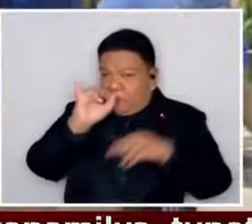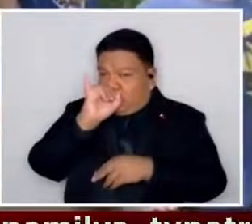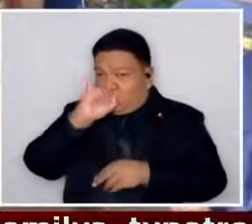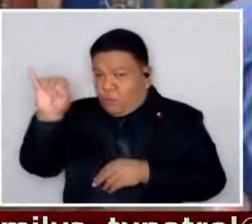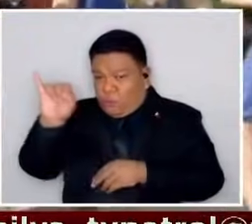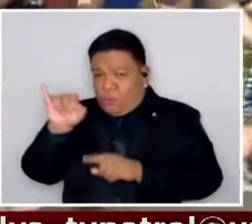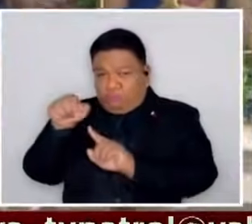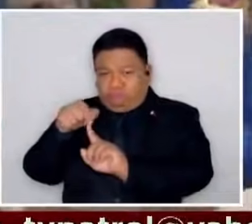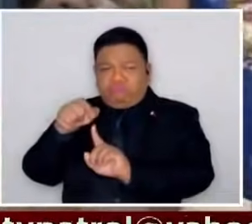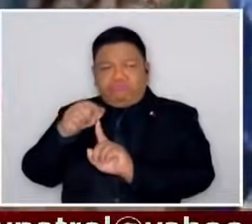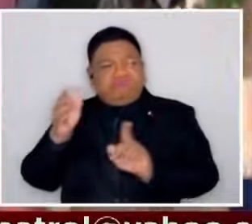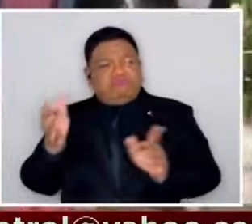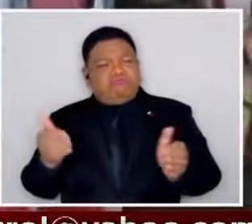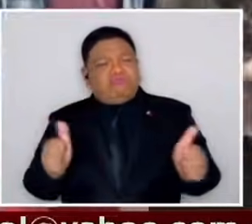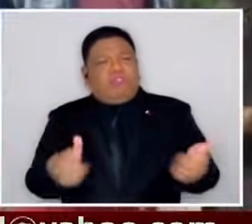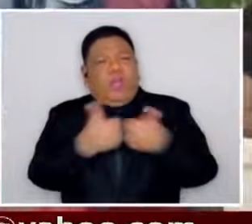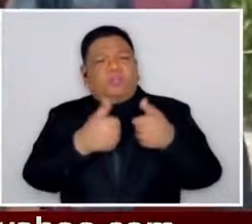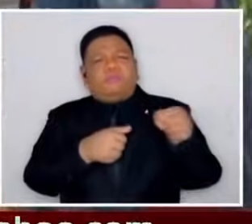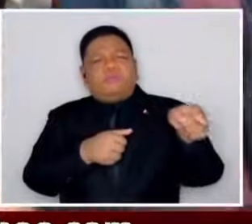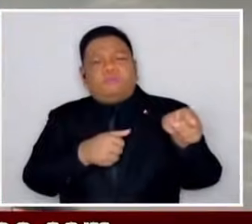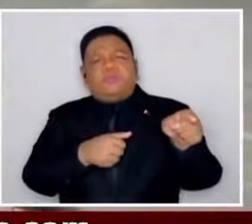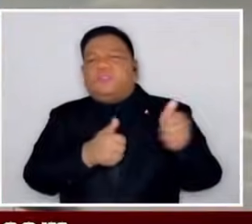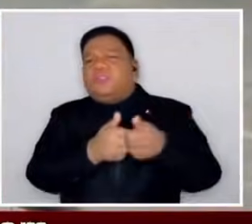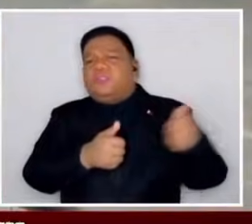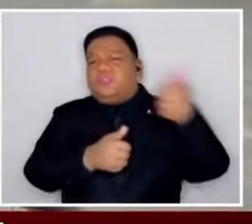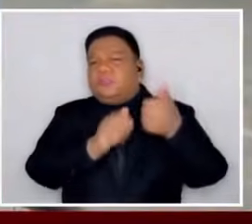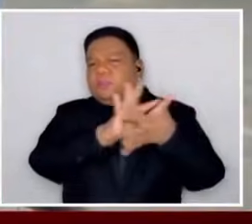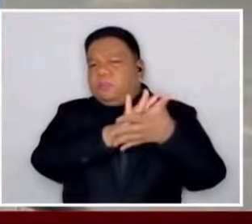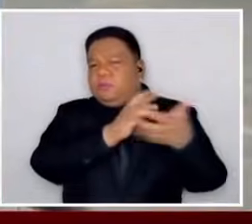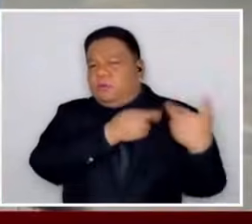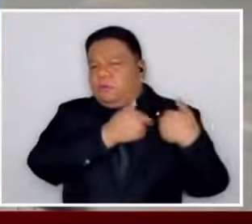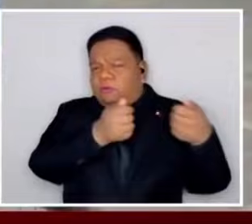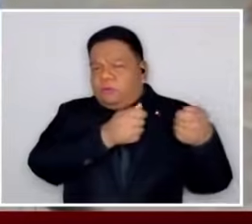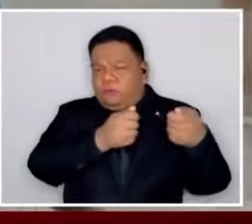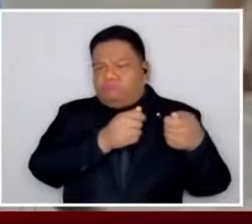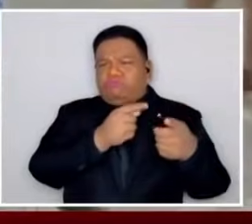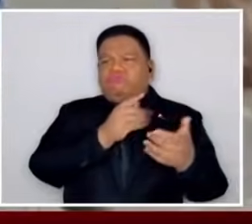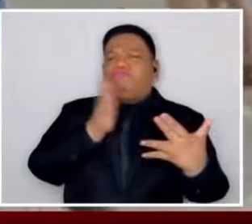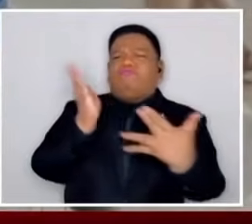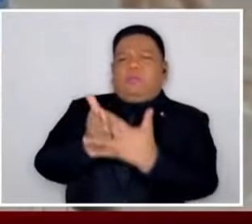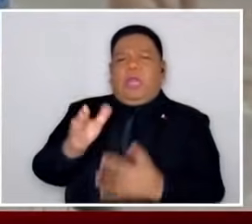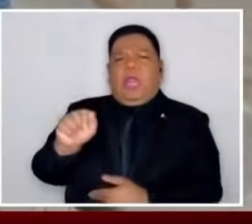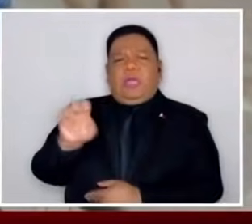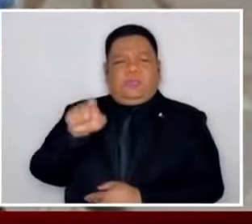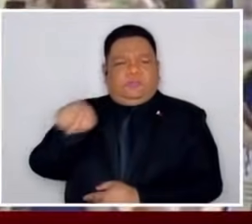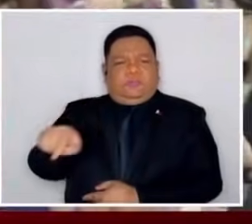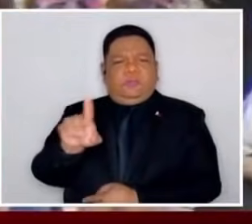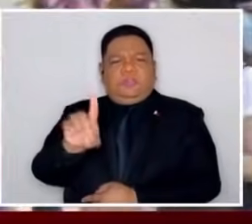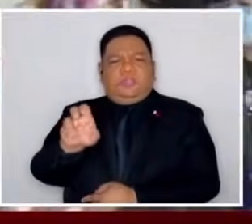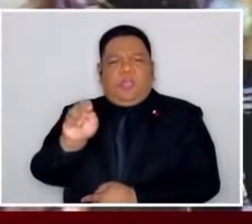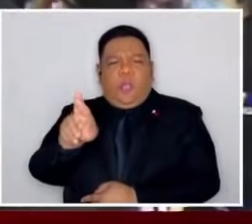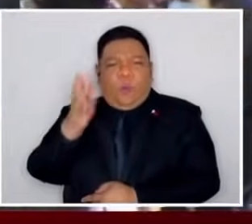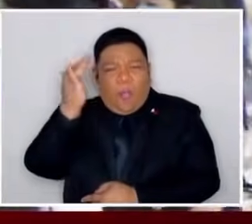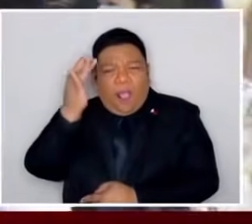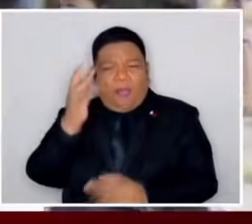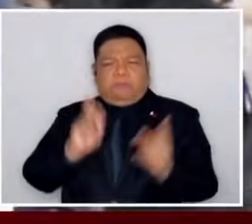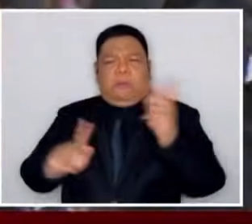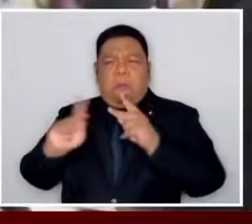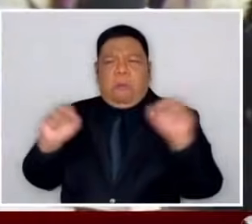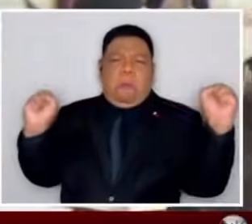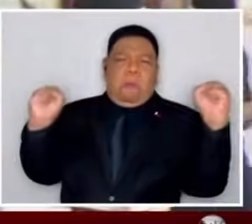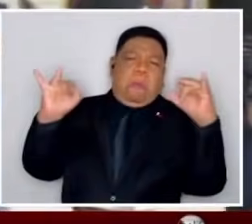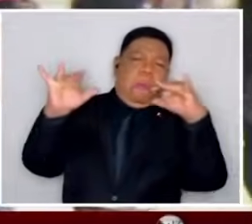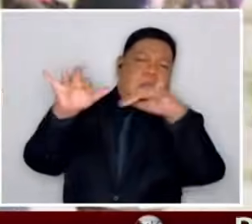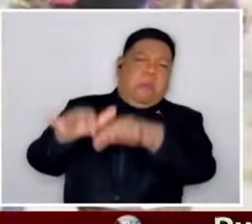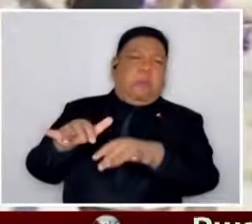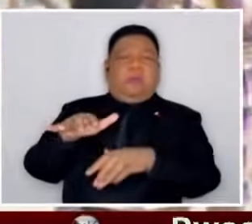ng reklamo ang DNR dahil sa pagdagsa ng maraming tao sa Dolomite Beach habang may pandemya pa. Giit niya, nasa